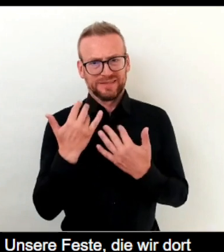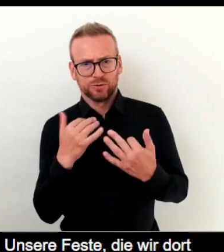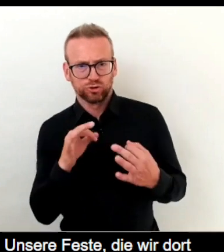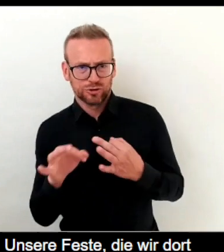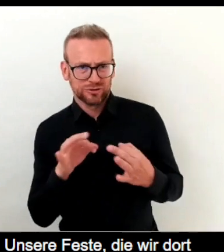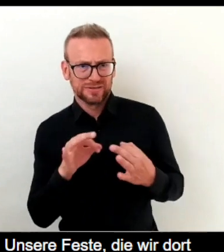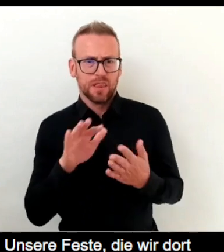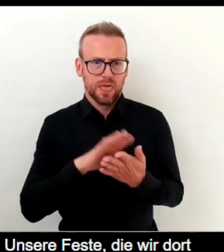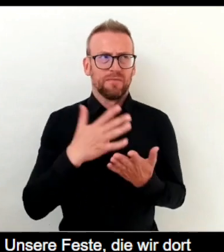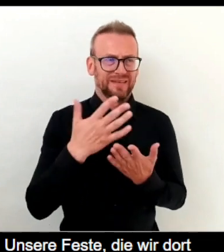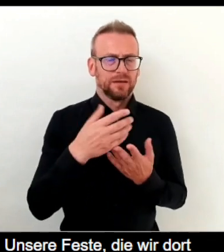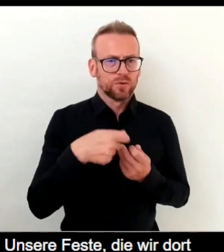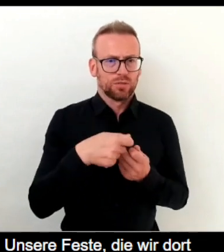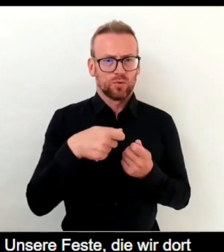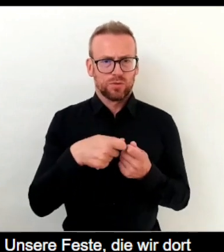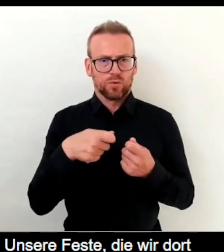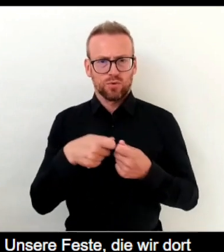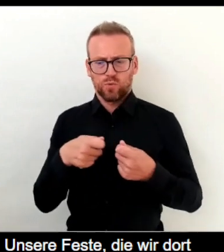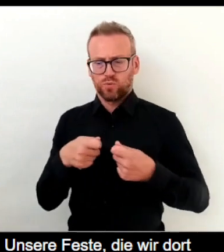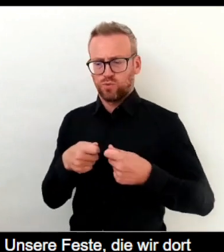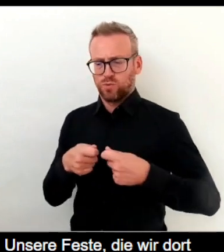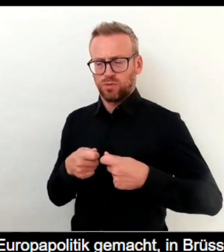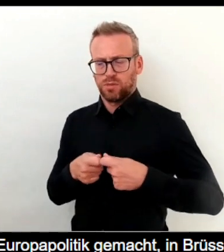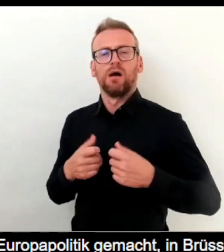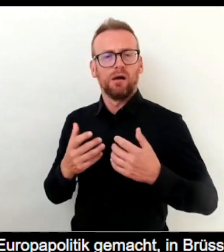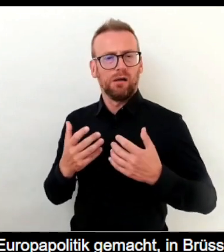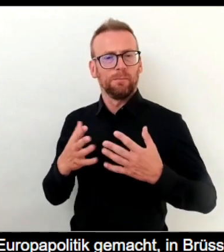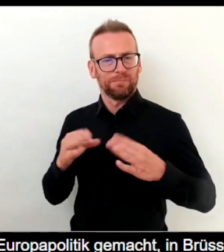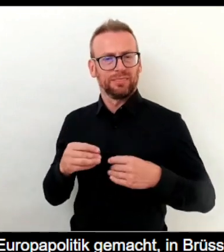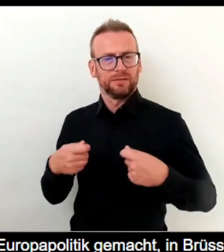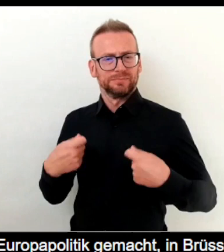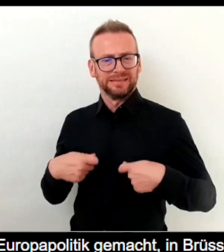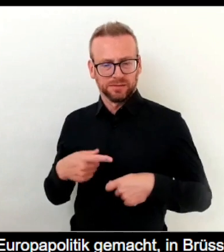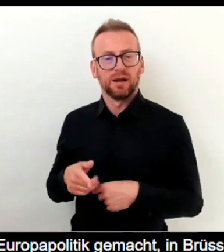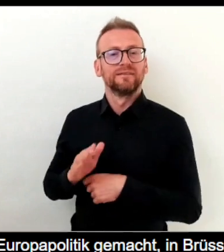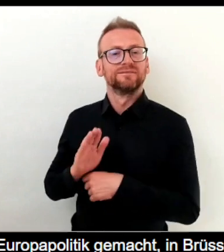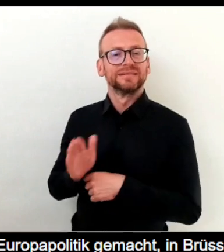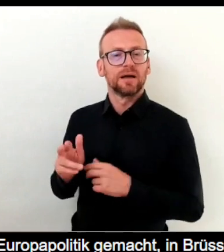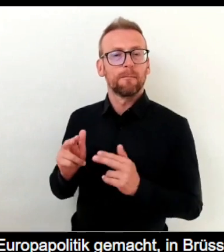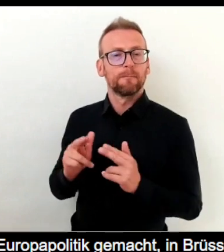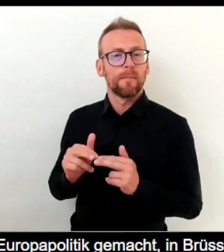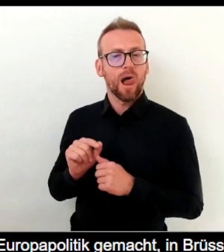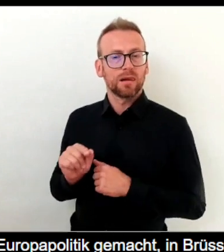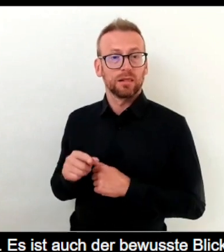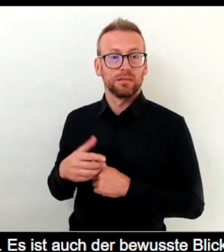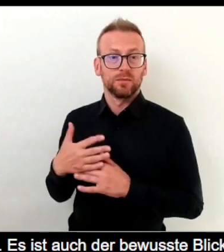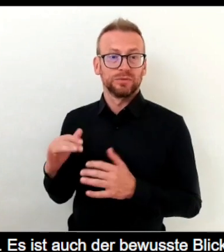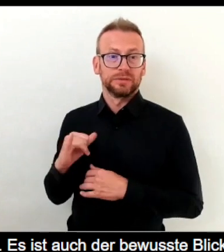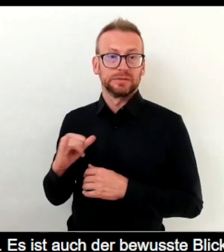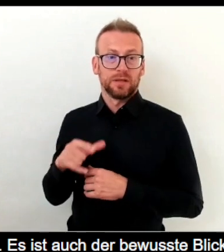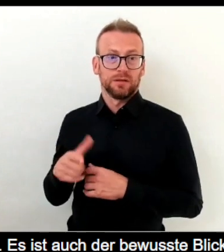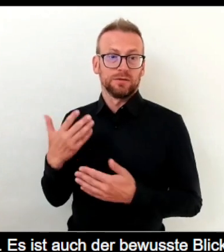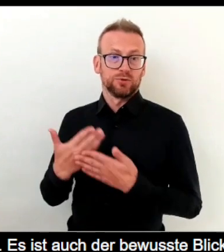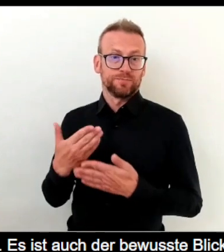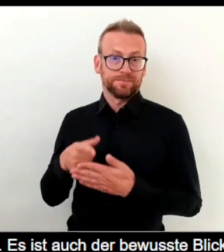klassischer bayerischer Tradition zu Süd-Süd-Osteuropa. Ich hatte zum Beispiel die Gelegenheit, dass ich in Albanien war. Es ein sehr tolles Gespräch, hat man mir zur